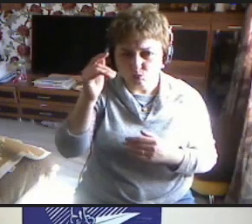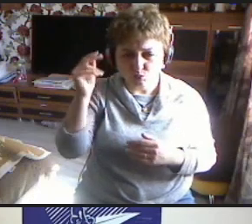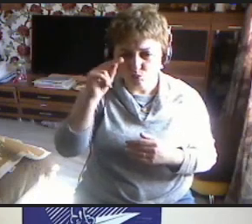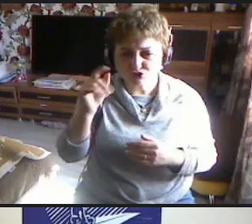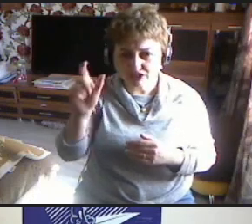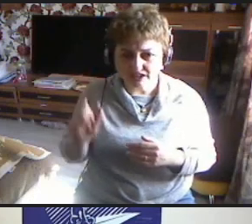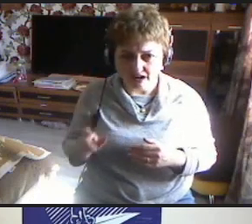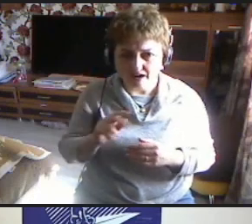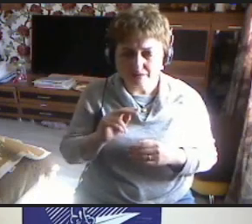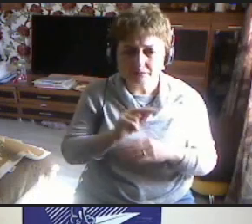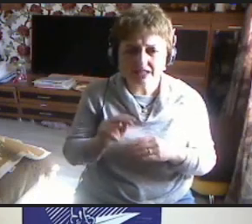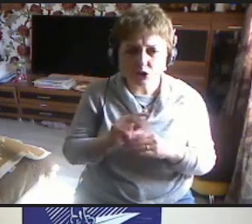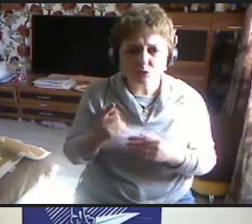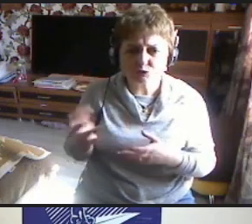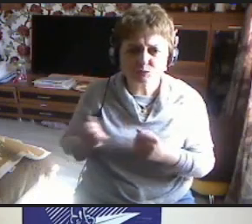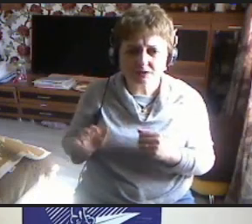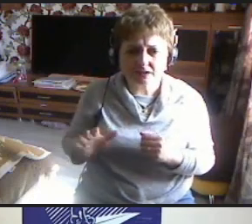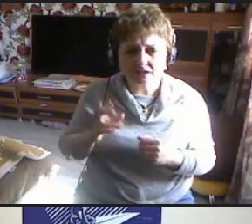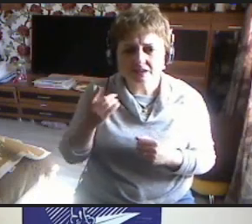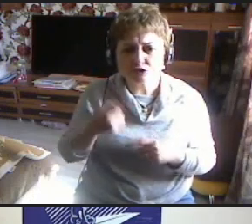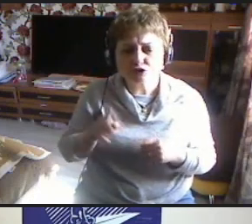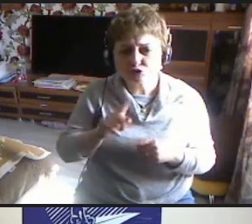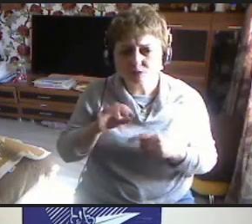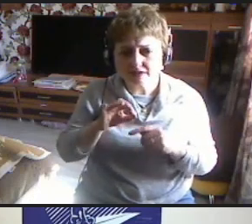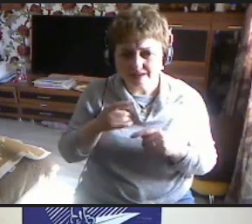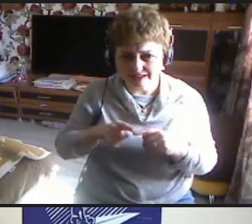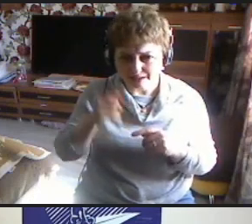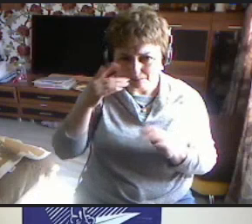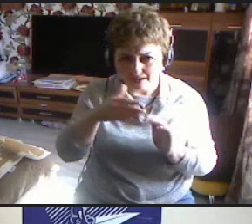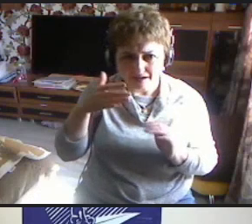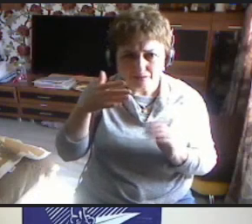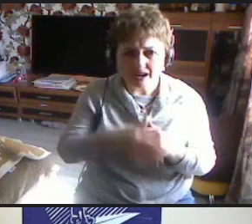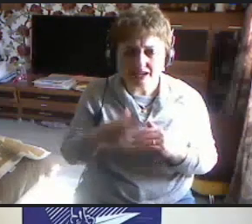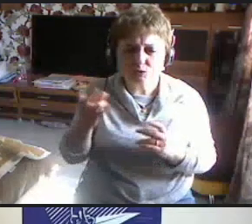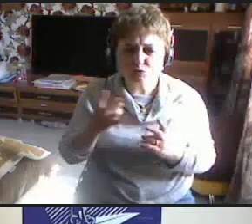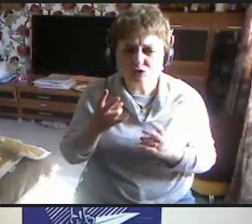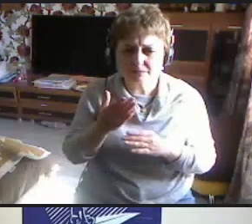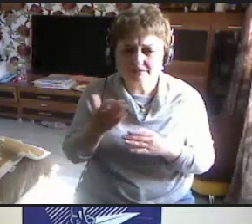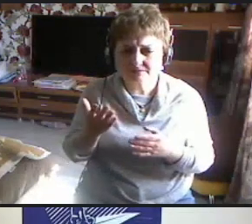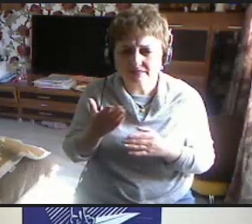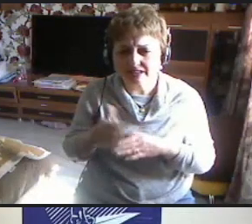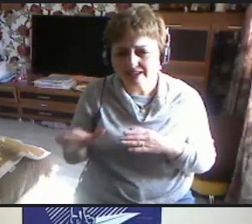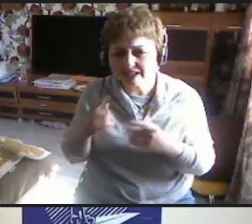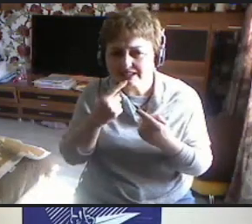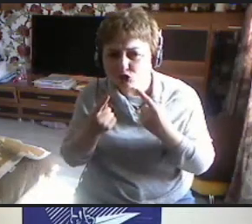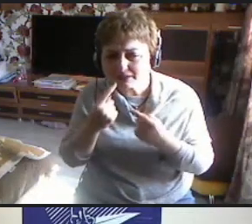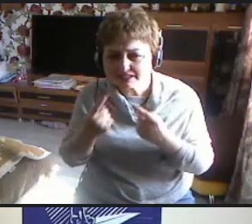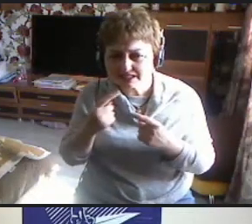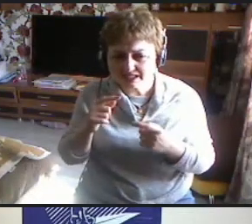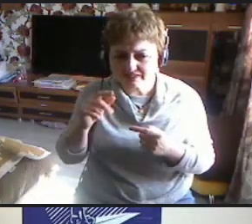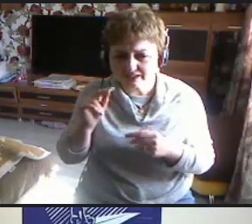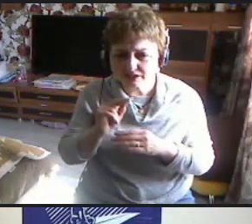это понять, вам нужно провести какие-то отдельные, не знаю, там, собеседования с учителем. Но это